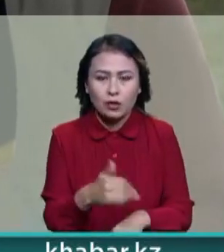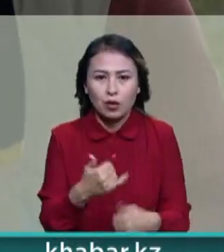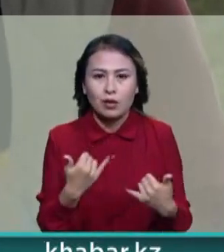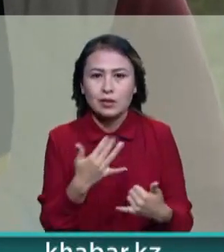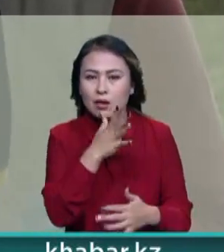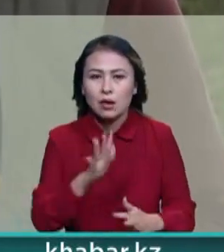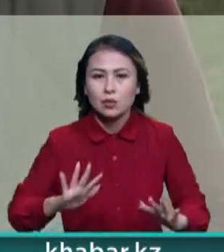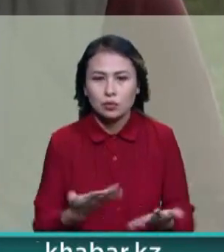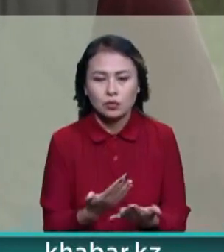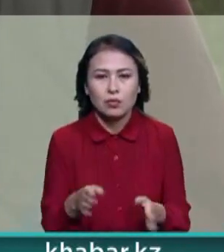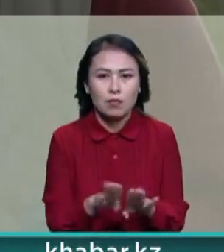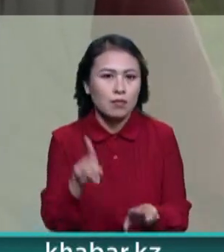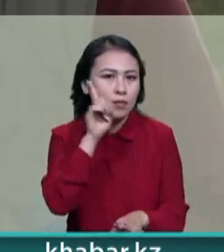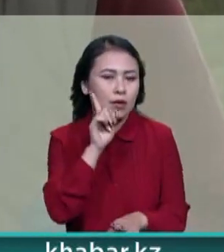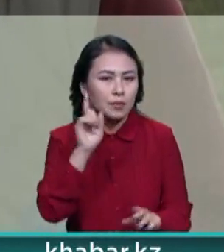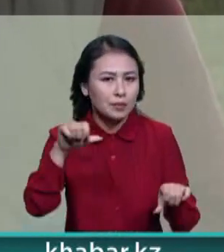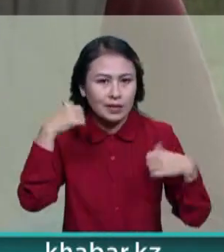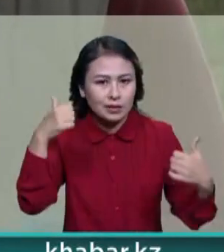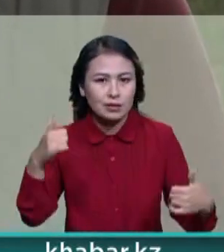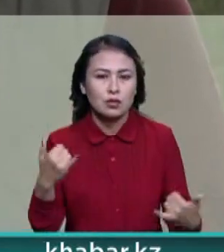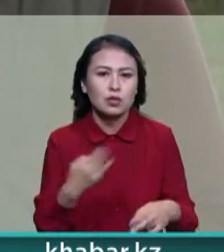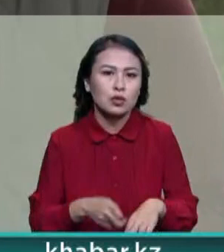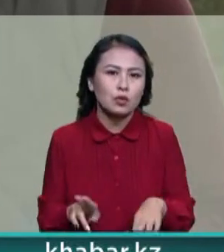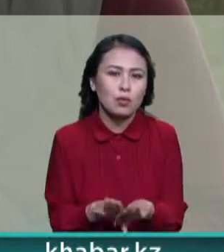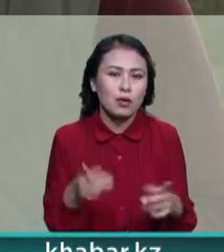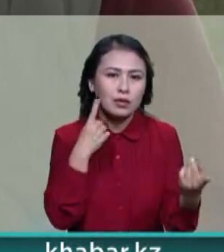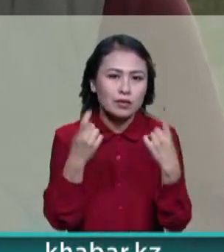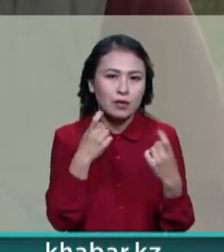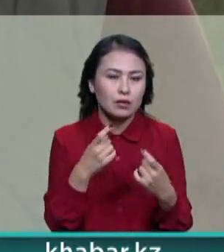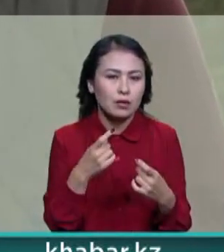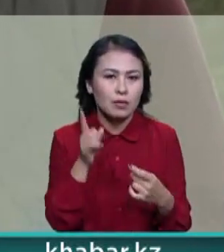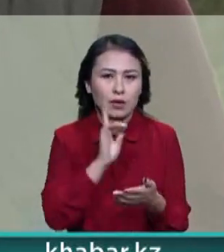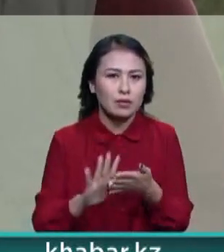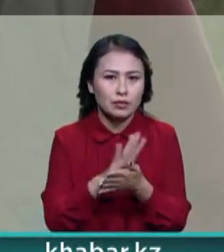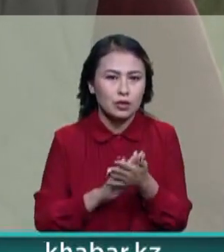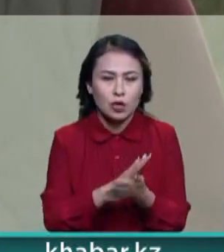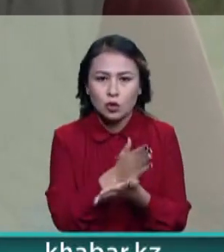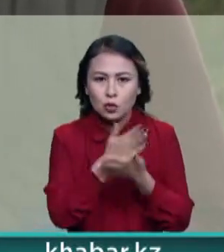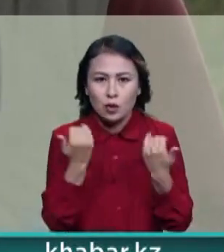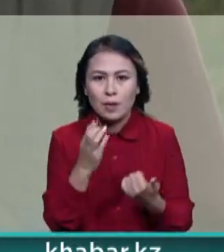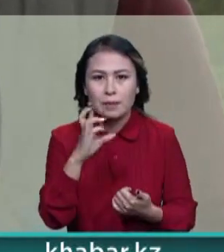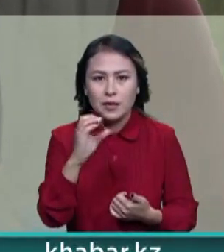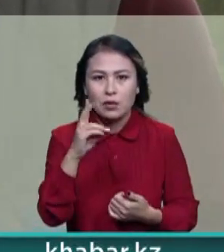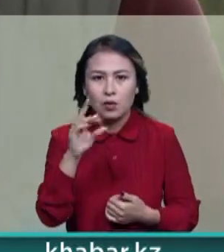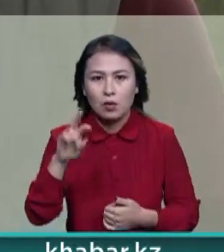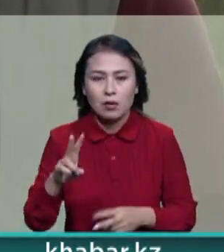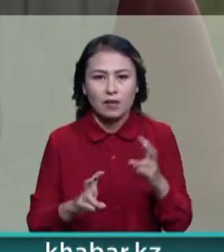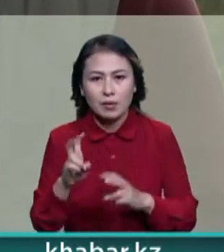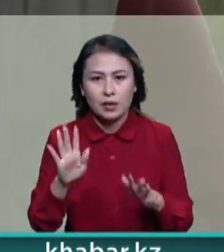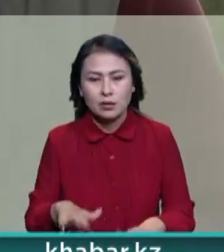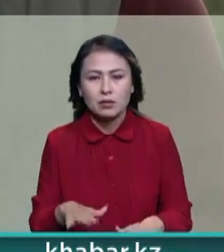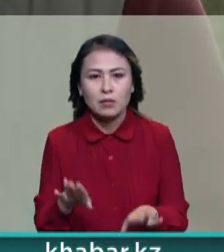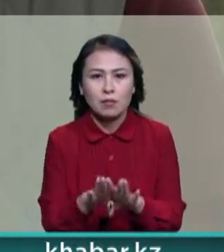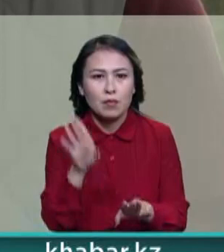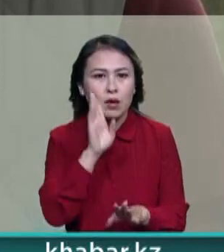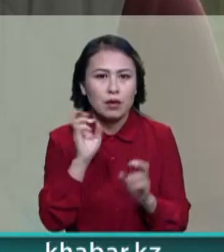қазір қандай жағдай болып жатқан әзірге белгісіз, өйткені қандай да бір ақпарат алу мүмкін болмай тұр. Ал Бескөлдегі құс фабрикасында